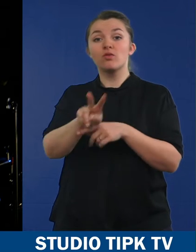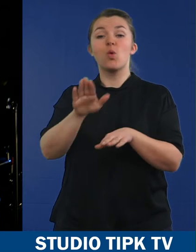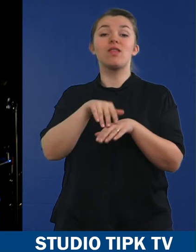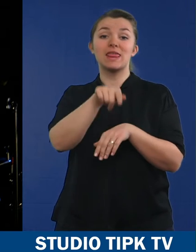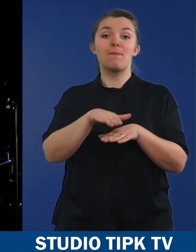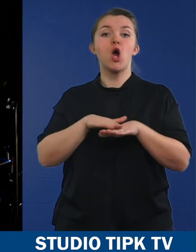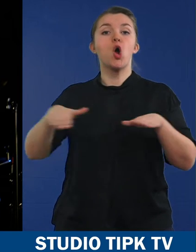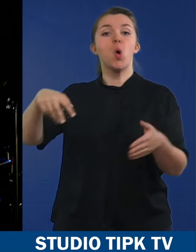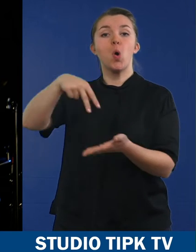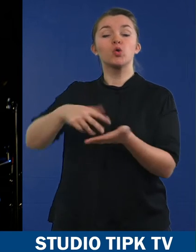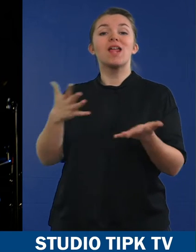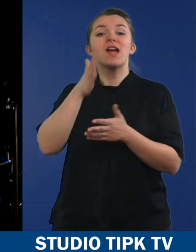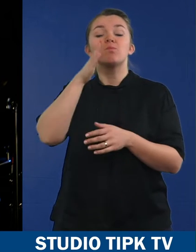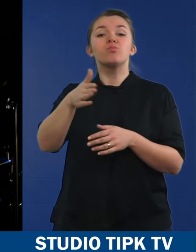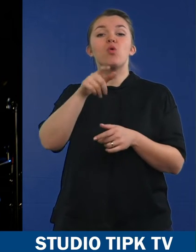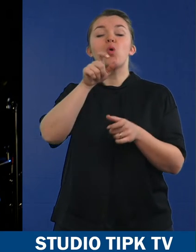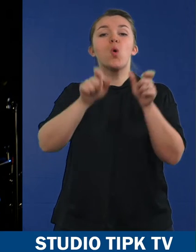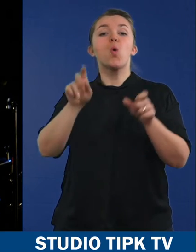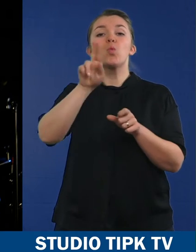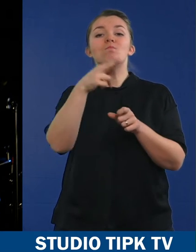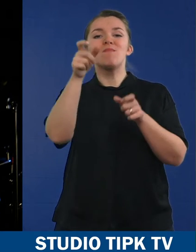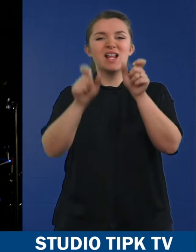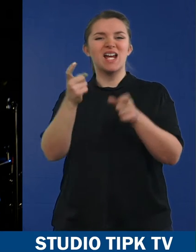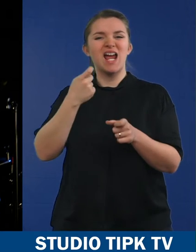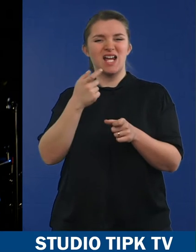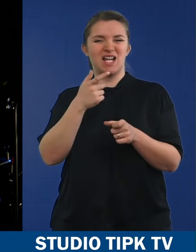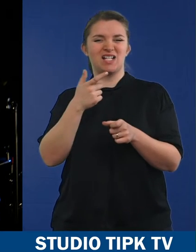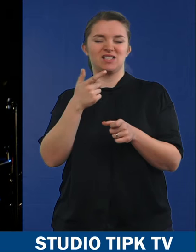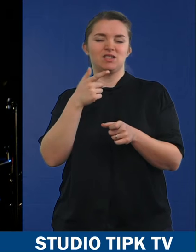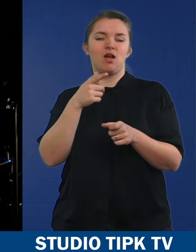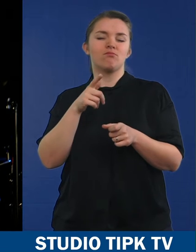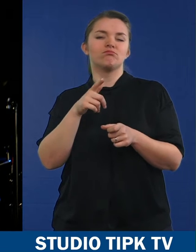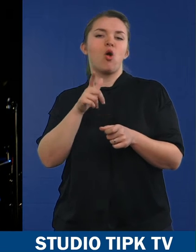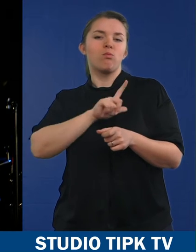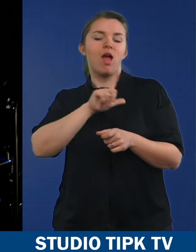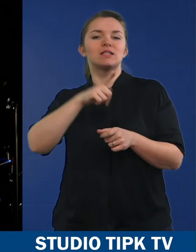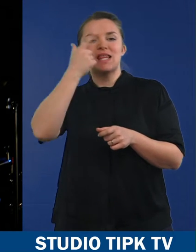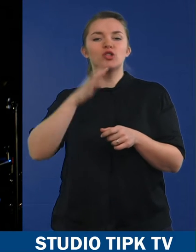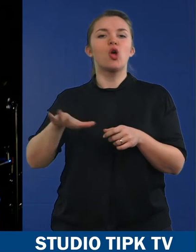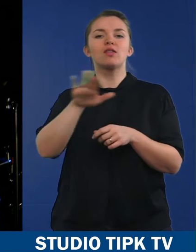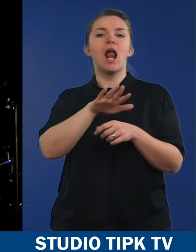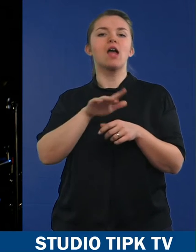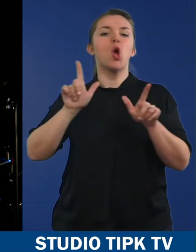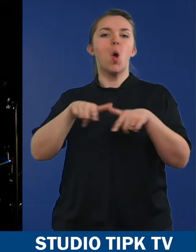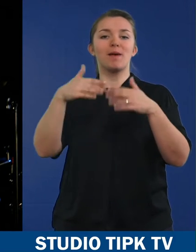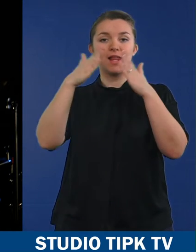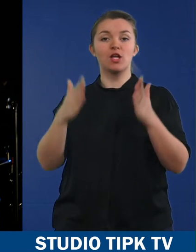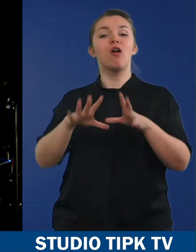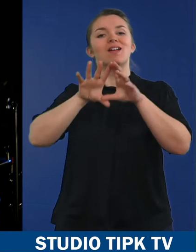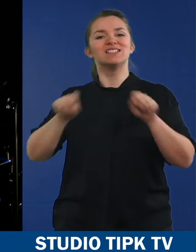tem odru, kjer bodo umetniki iz Ljubljanske nacionalne operne baletne hiše izvedli nocojšnji